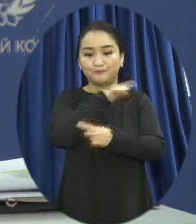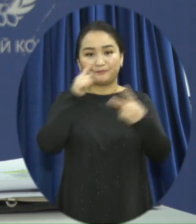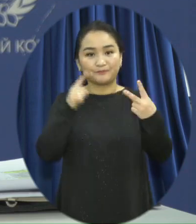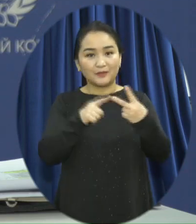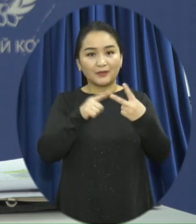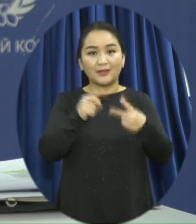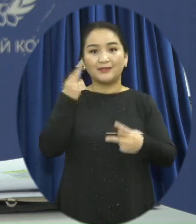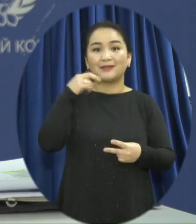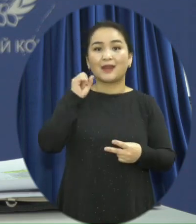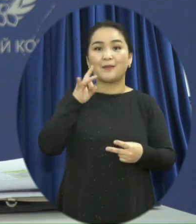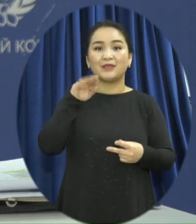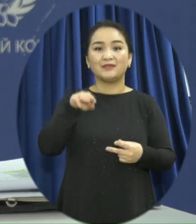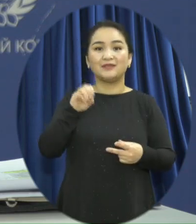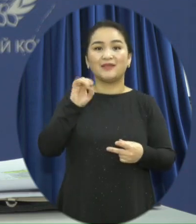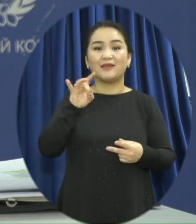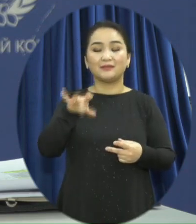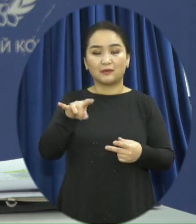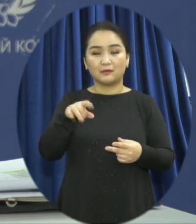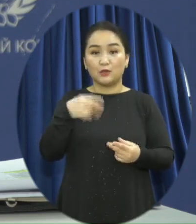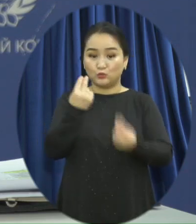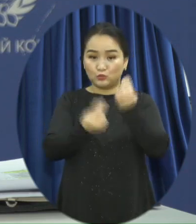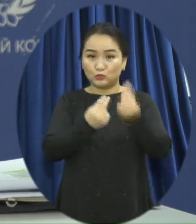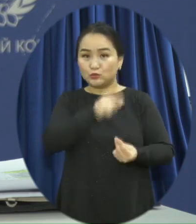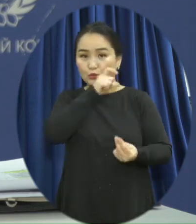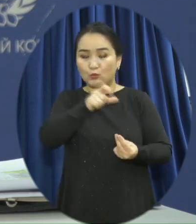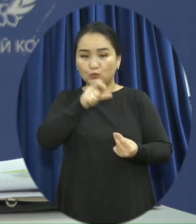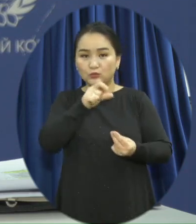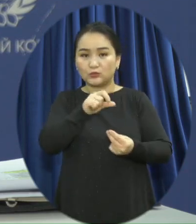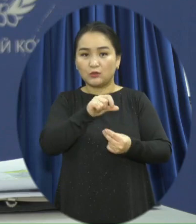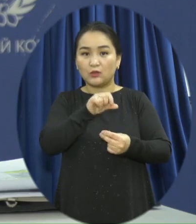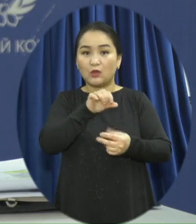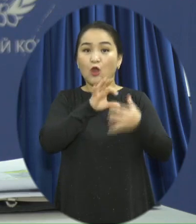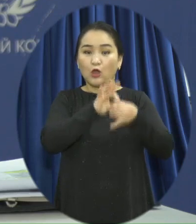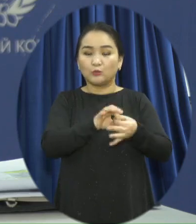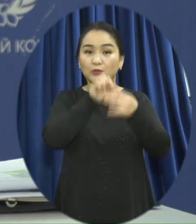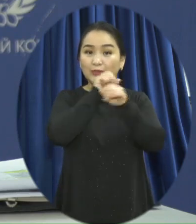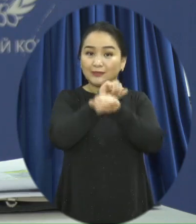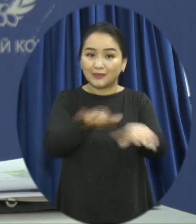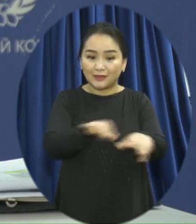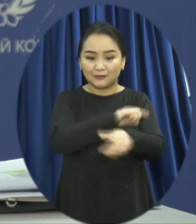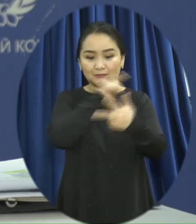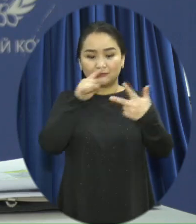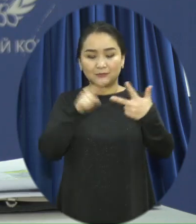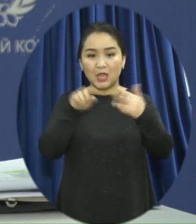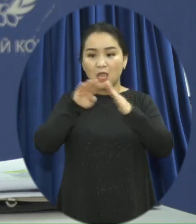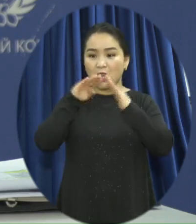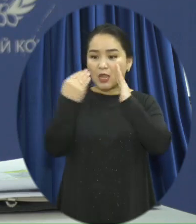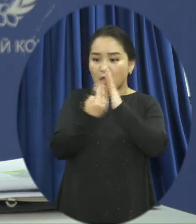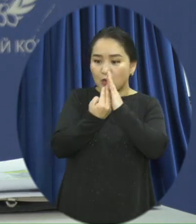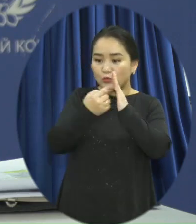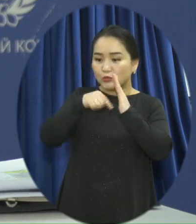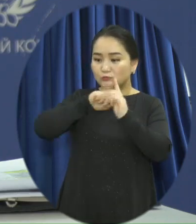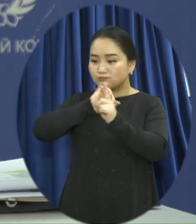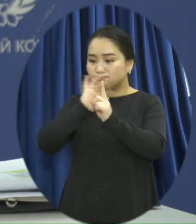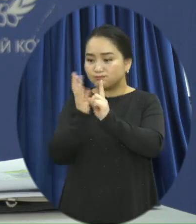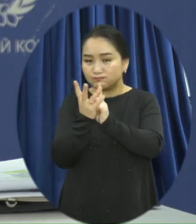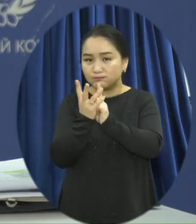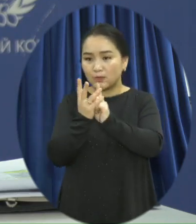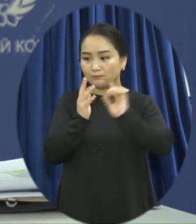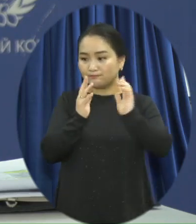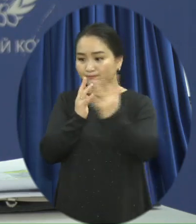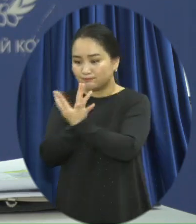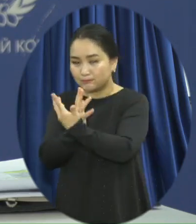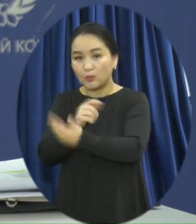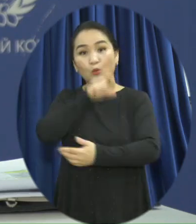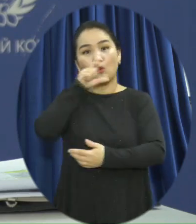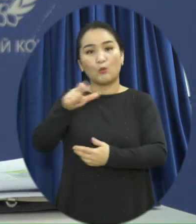тэр Дарамын театрын жүжигчтэй холбоотой дэгдэлт. За тэгээ гэр бүлийн ойрын хавтлууд, хавтлын хавтлууд гэдэг ингээд